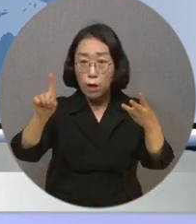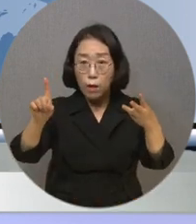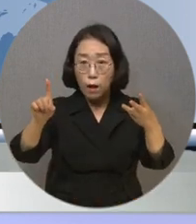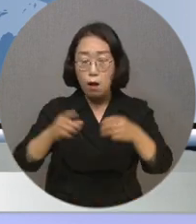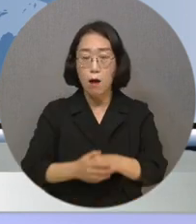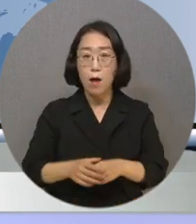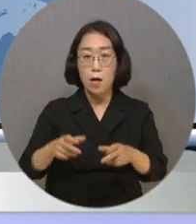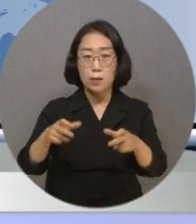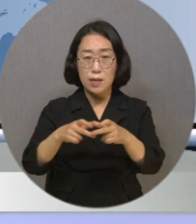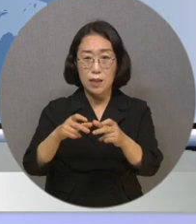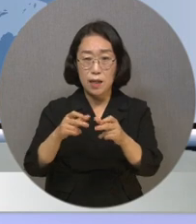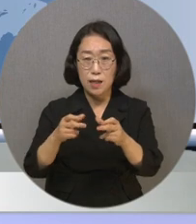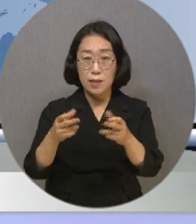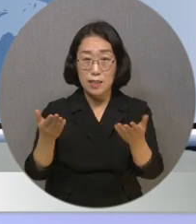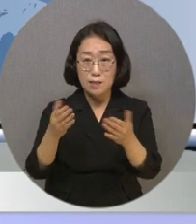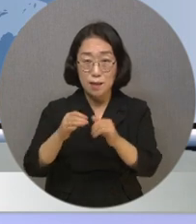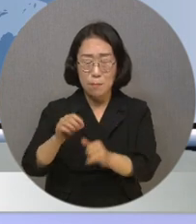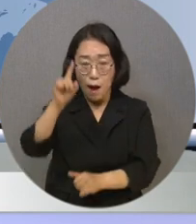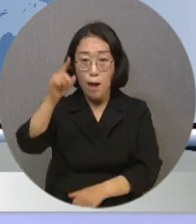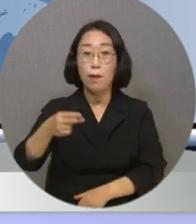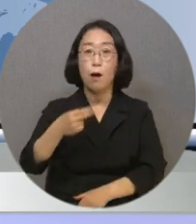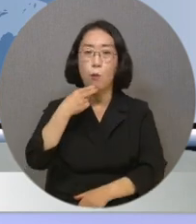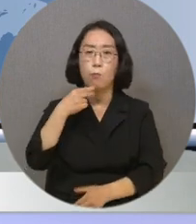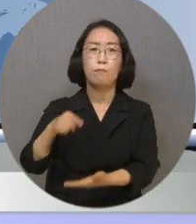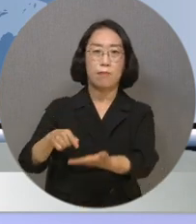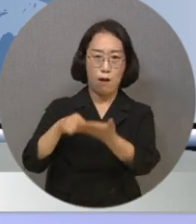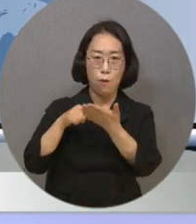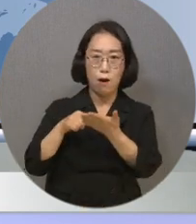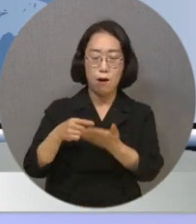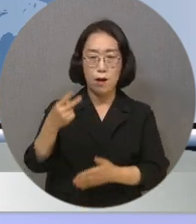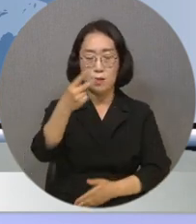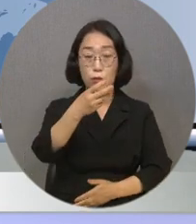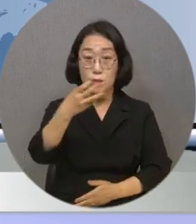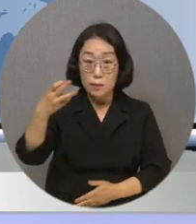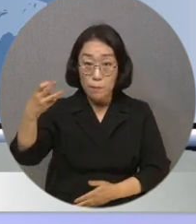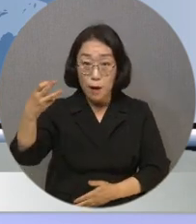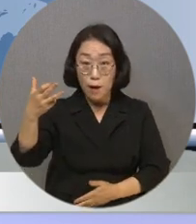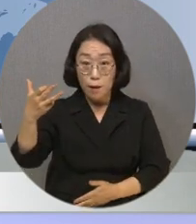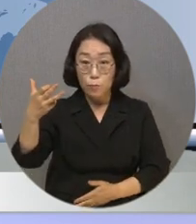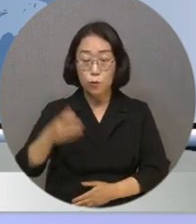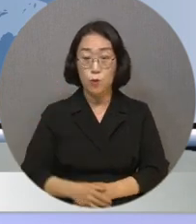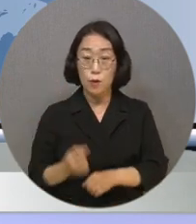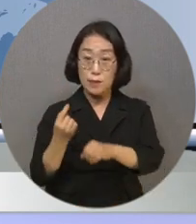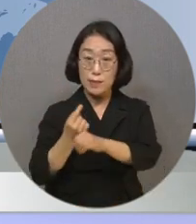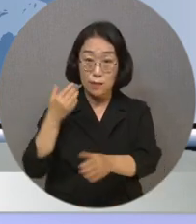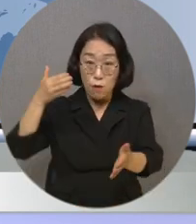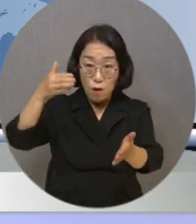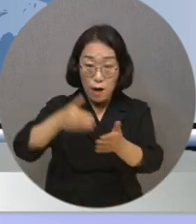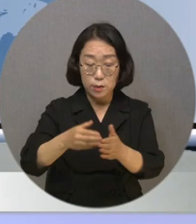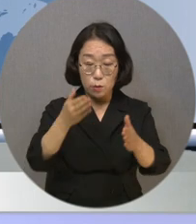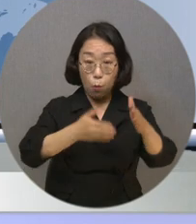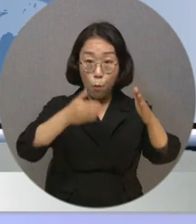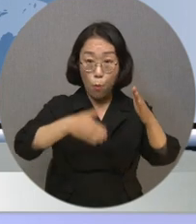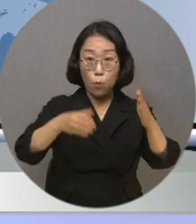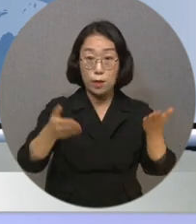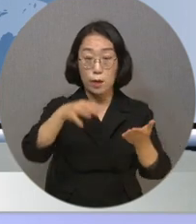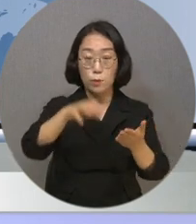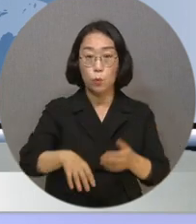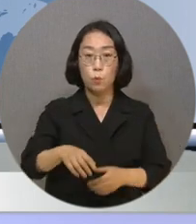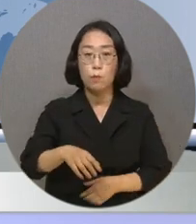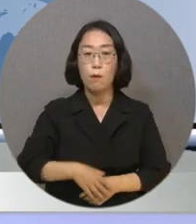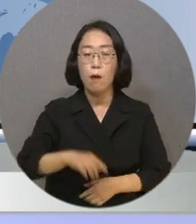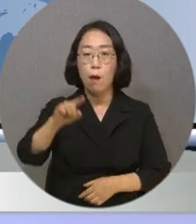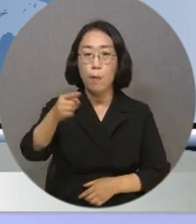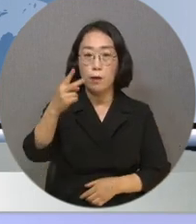한 명도 채용하지 않았다고 하는데요. 지난 2018년부터 지난해까지 공공기관 362개